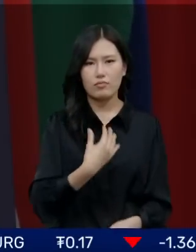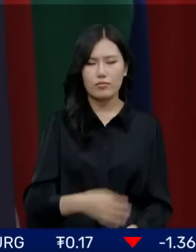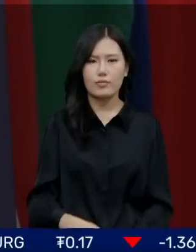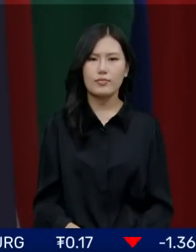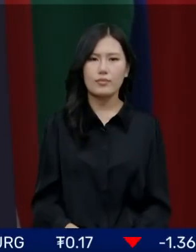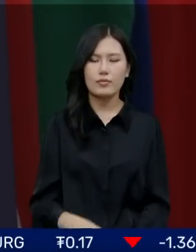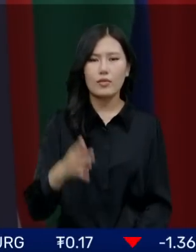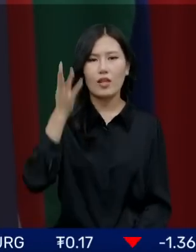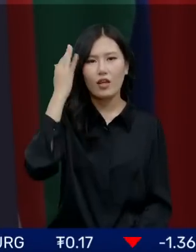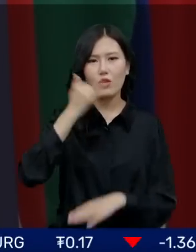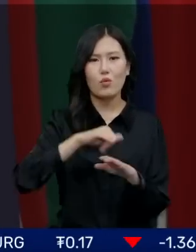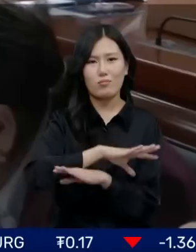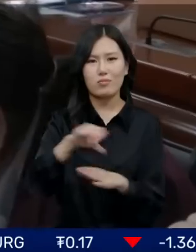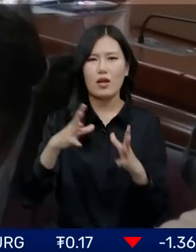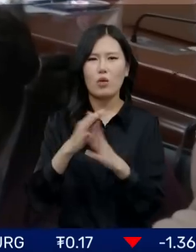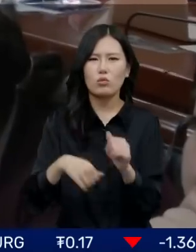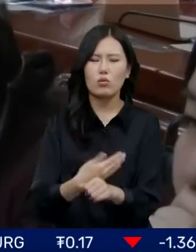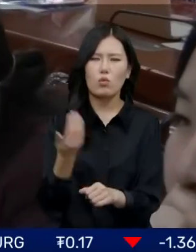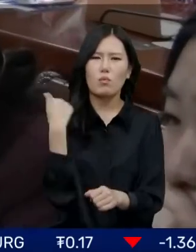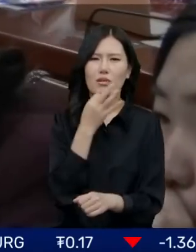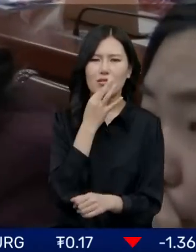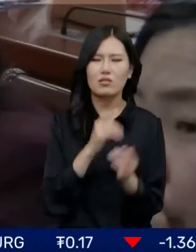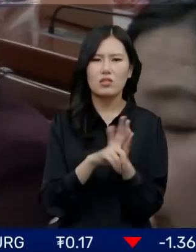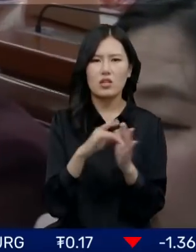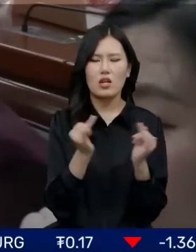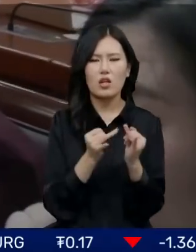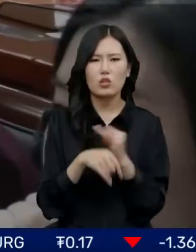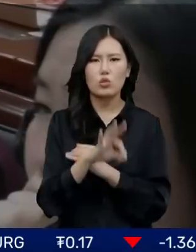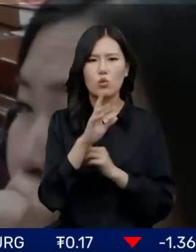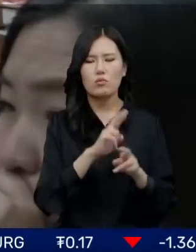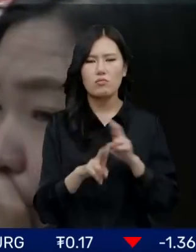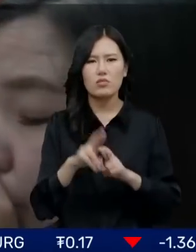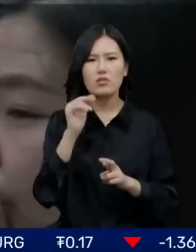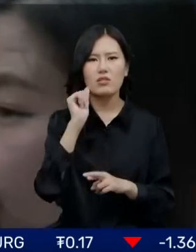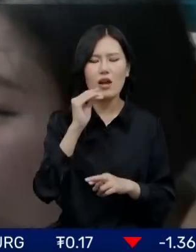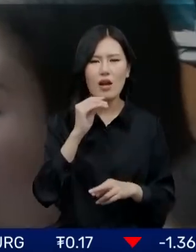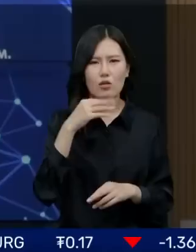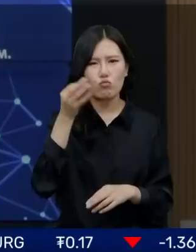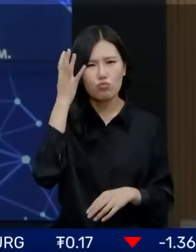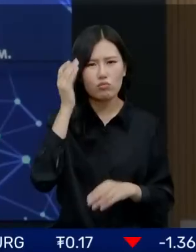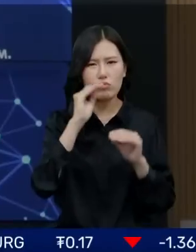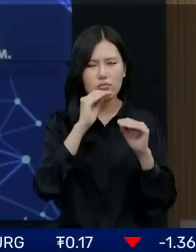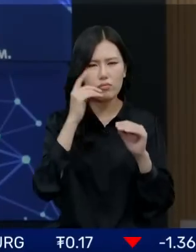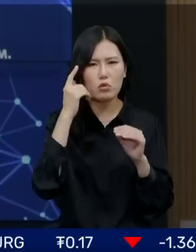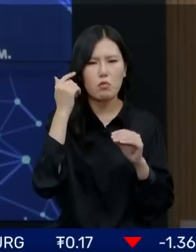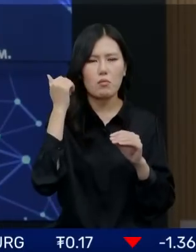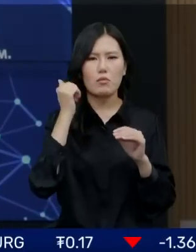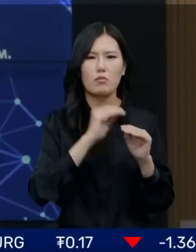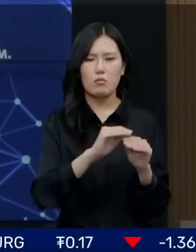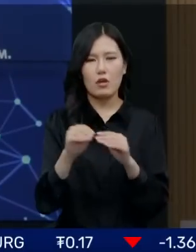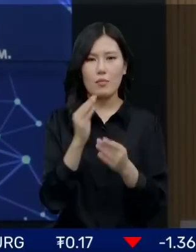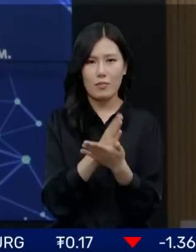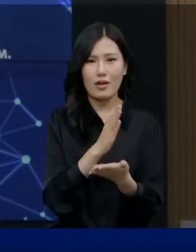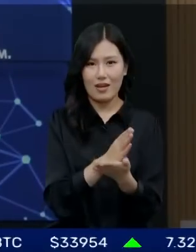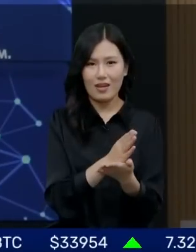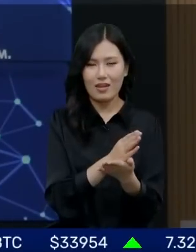Зинхүү гадны улс орнууд 10 гаруй жилийн өмнөөс хүүхдүүдийнхээ цахим орчин дахь мэдээллийн боловсралд анхаарч хичээлийн хөтөлбөрөөр нь дамжуулан зааж сургасаар